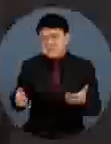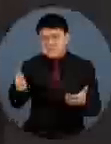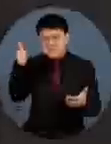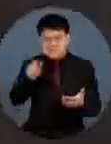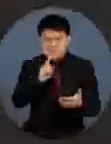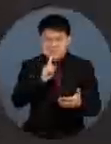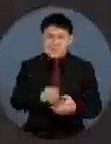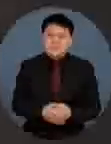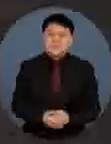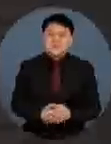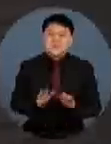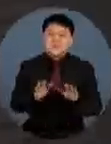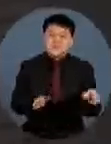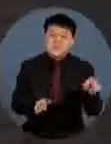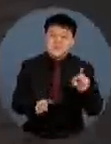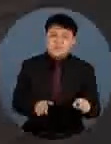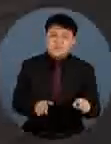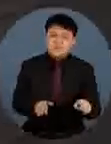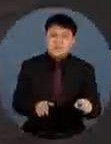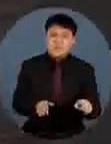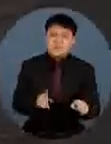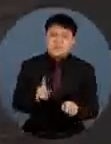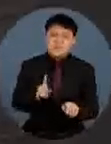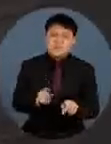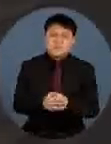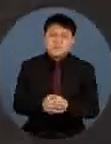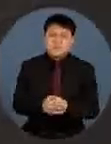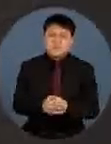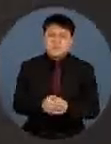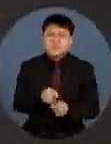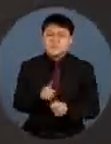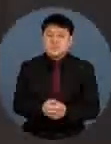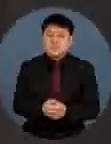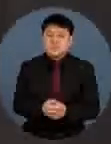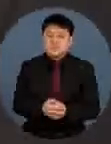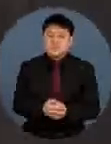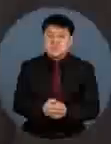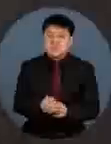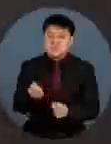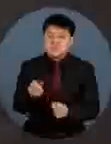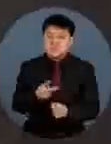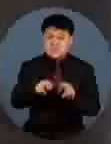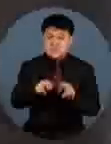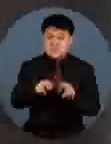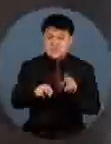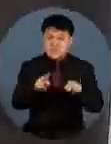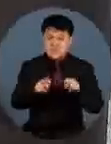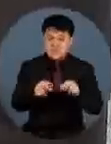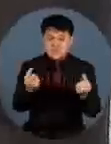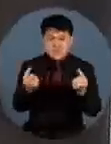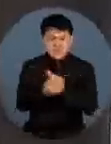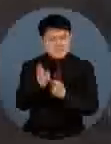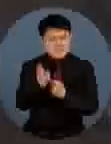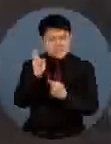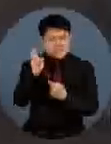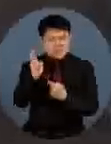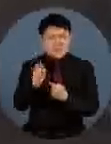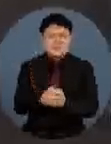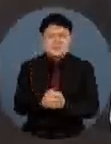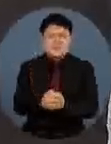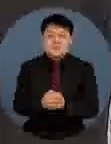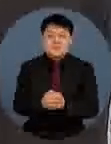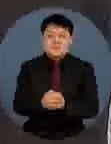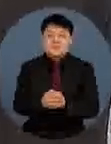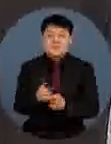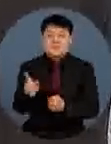좋습니다, 사실은. 자, 여기서 이곳을 하나 두고 있습니다. 이거는 초기 몰에서 둔 것 같아요. 네. 네. 그리고 또 순서가 다 바뀌어질 수도 그렇지. 있고요. 이건